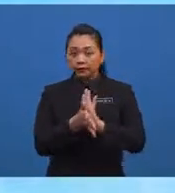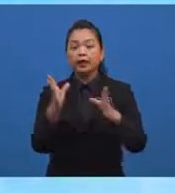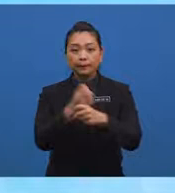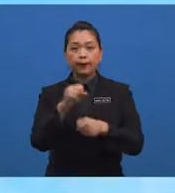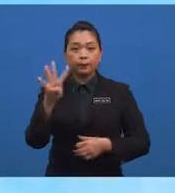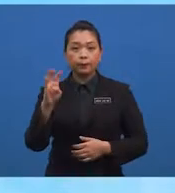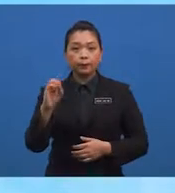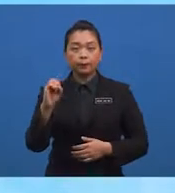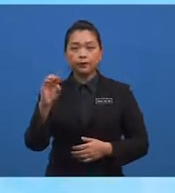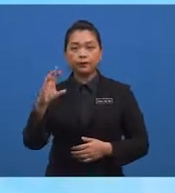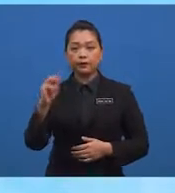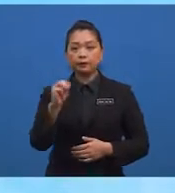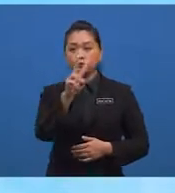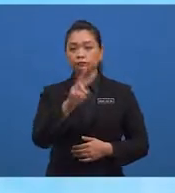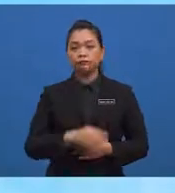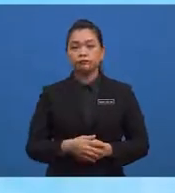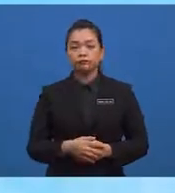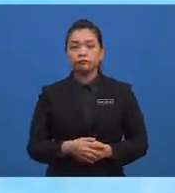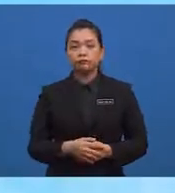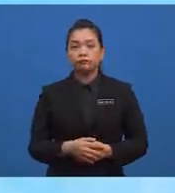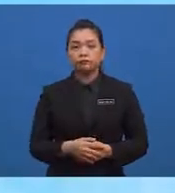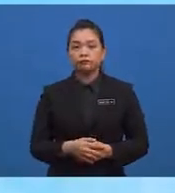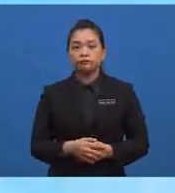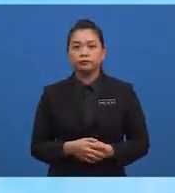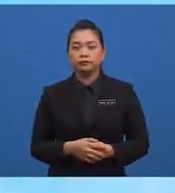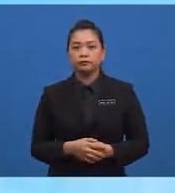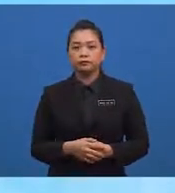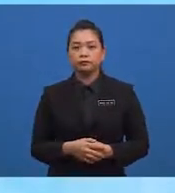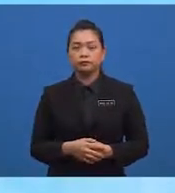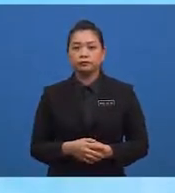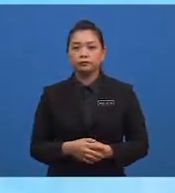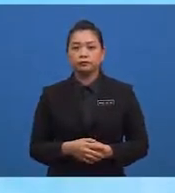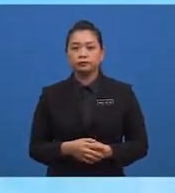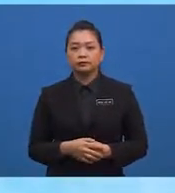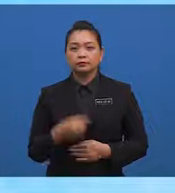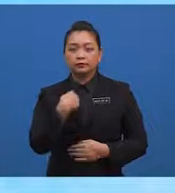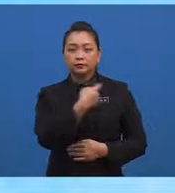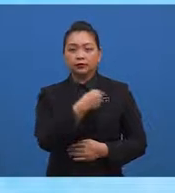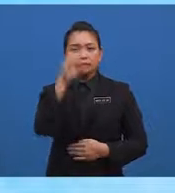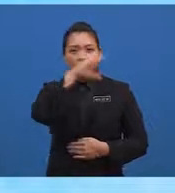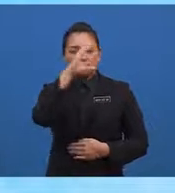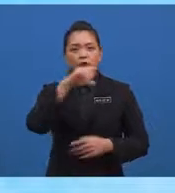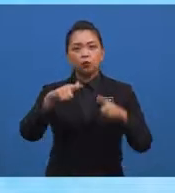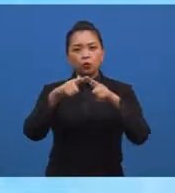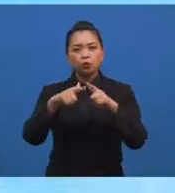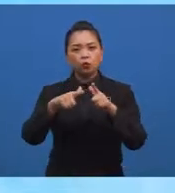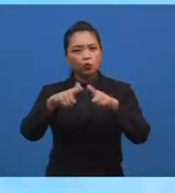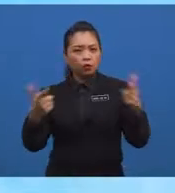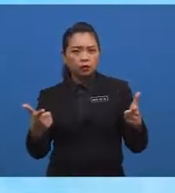cm persegi. Langkah ketiga, kita cari luas kawasan belorek,